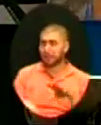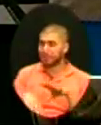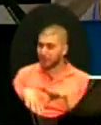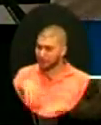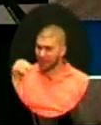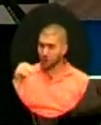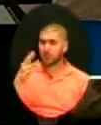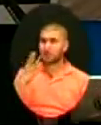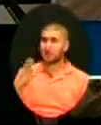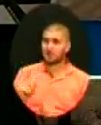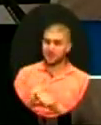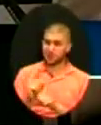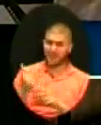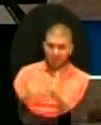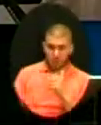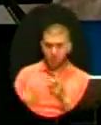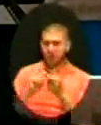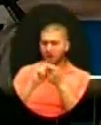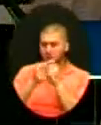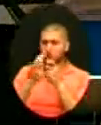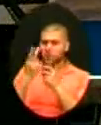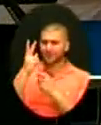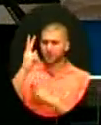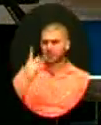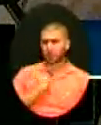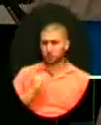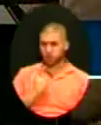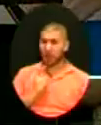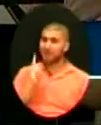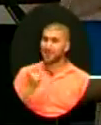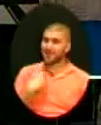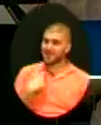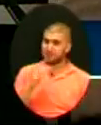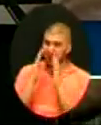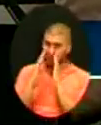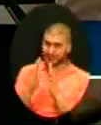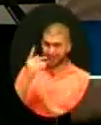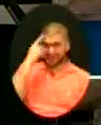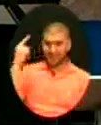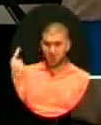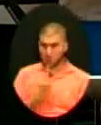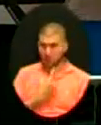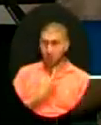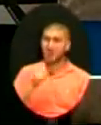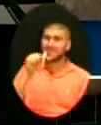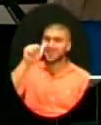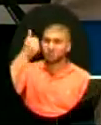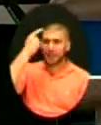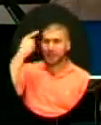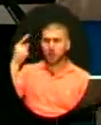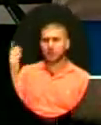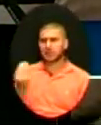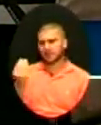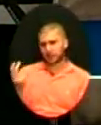שהבחירות בתקופות האחרונות הפכו יותר ויותר פרסונליות, אבל אני מאמין כאידיאולוג שקודם כל האידיאולוגיה היא